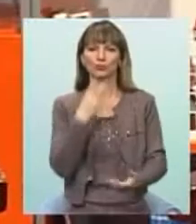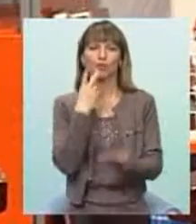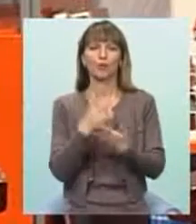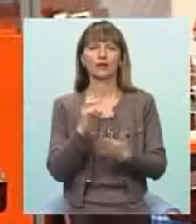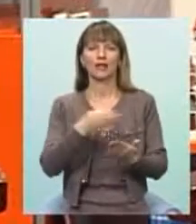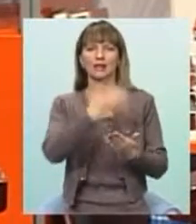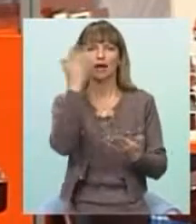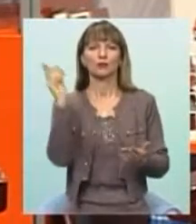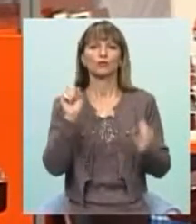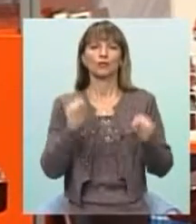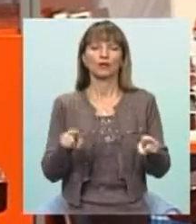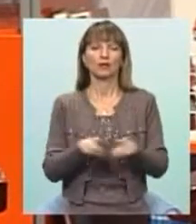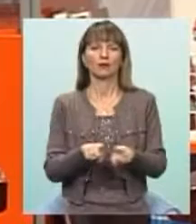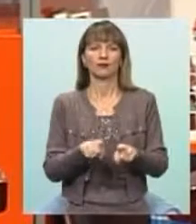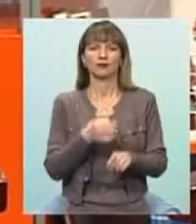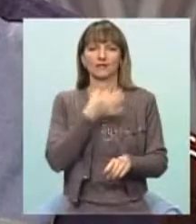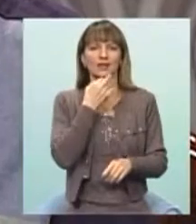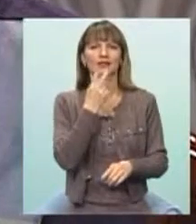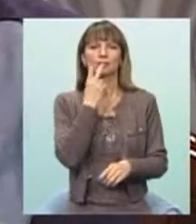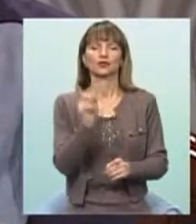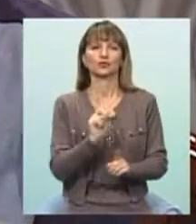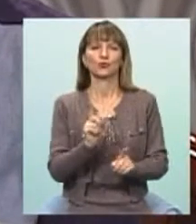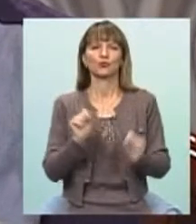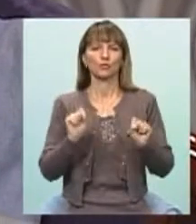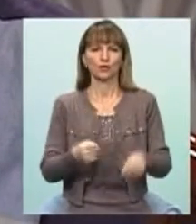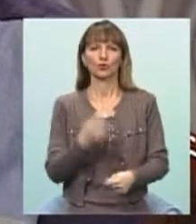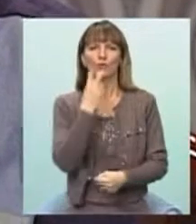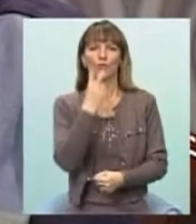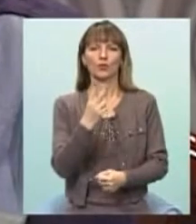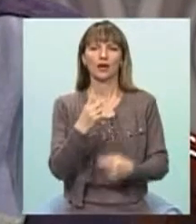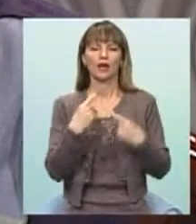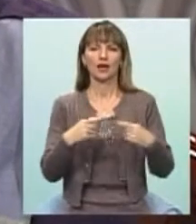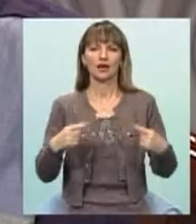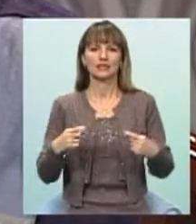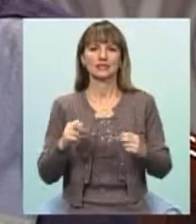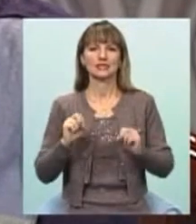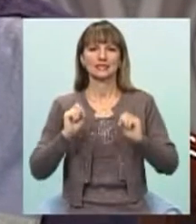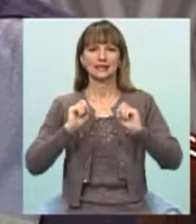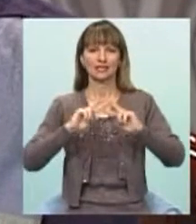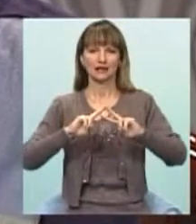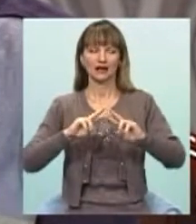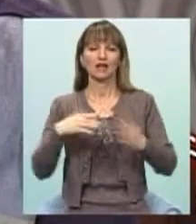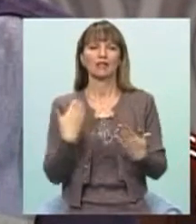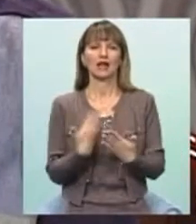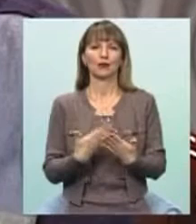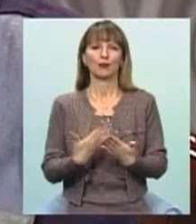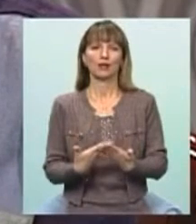там взагалі можна такого милуватися чим? Ну, можна побачити зірки. Вони,